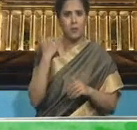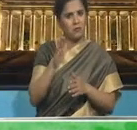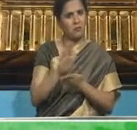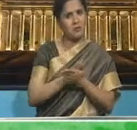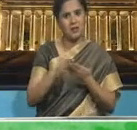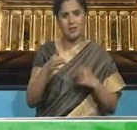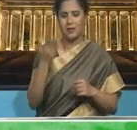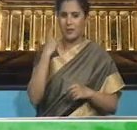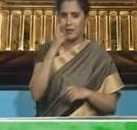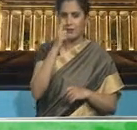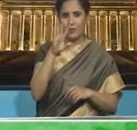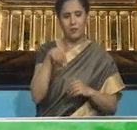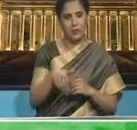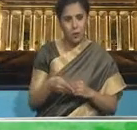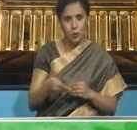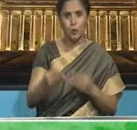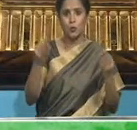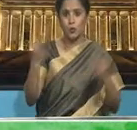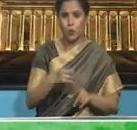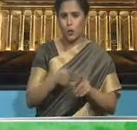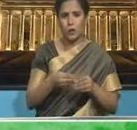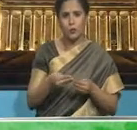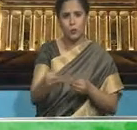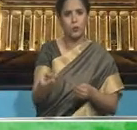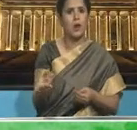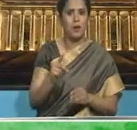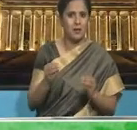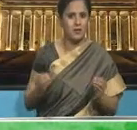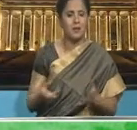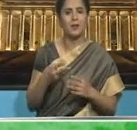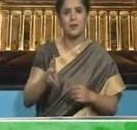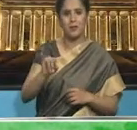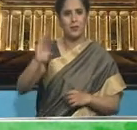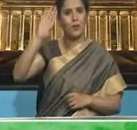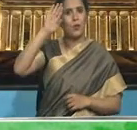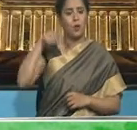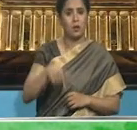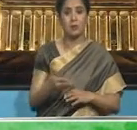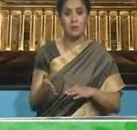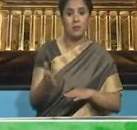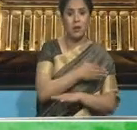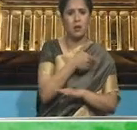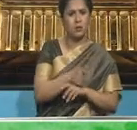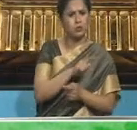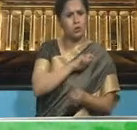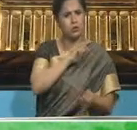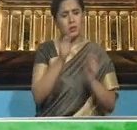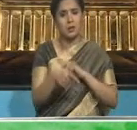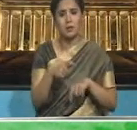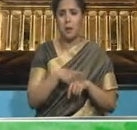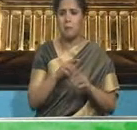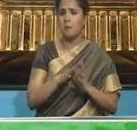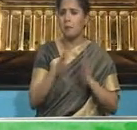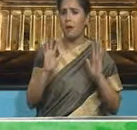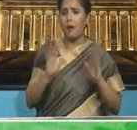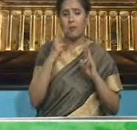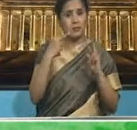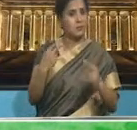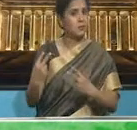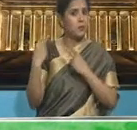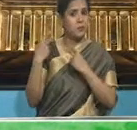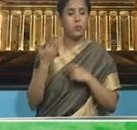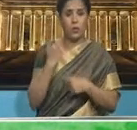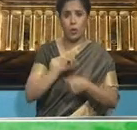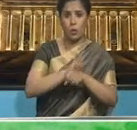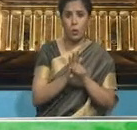है और एक नया वर्ष शुरू हो रहा है। ये अभूतपूर्व परिवर्तन का दौर रहा है। महामारी